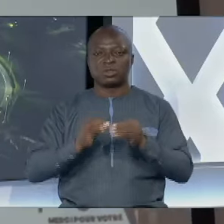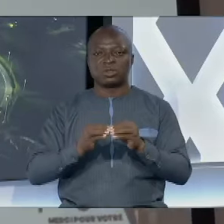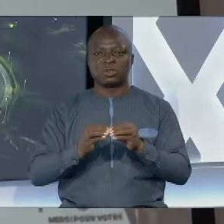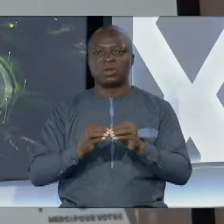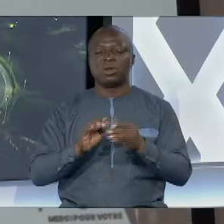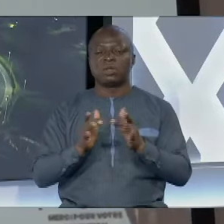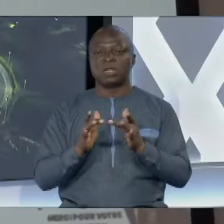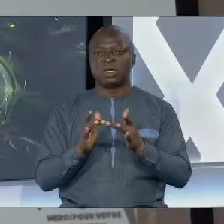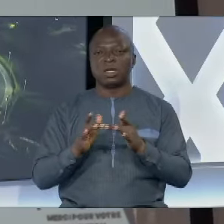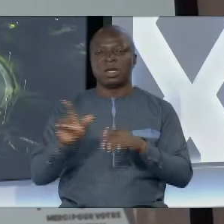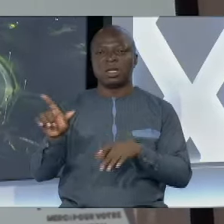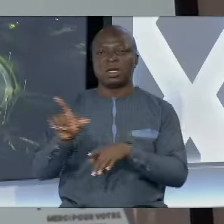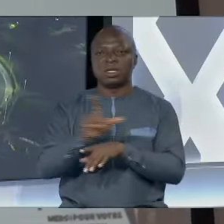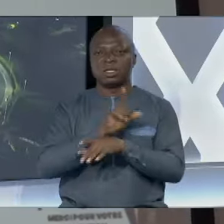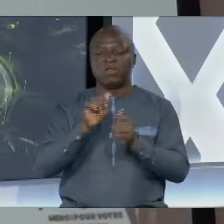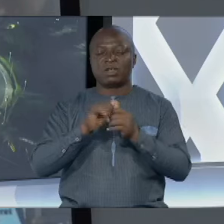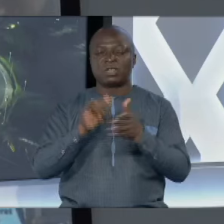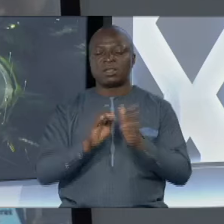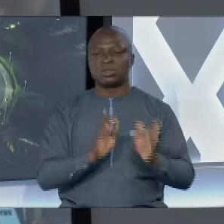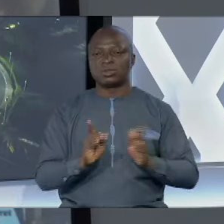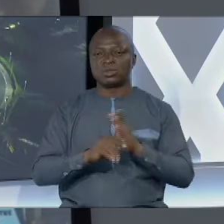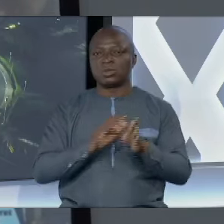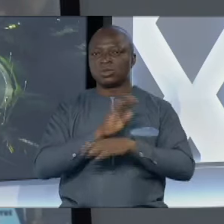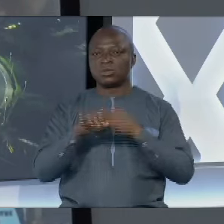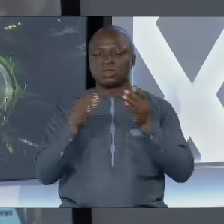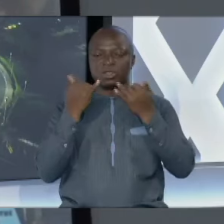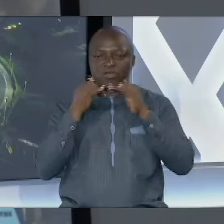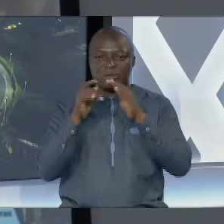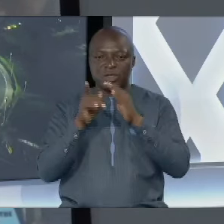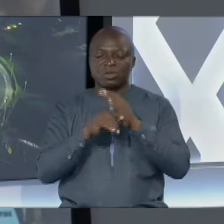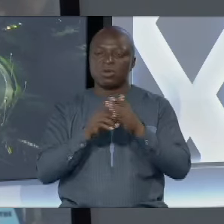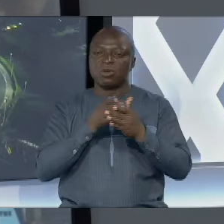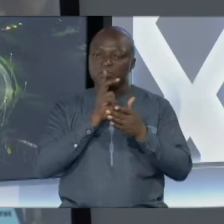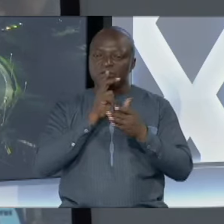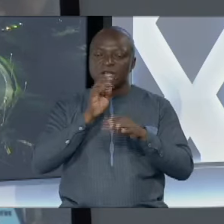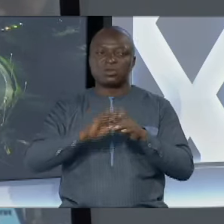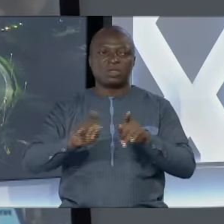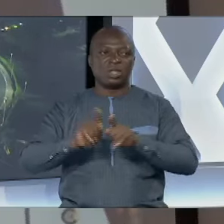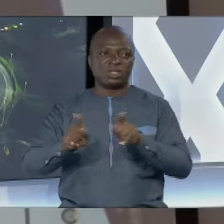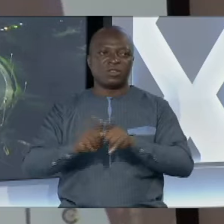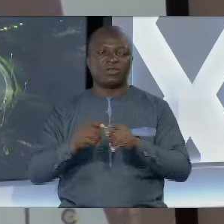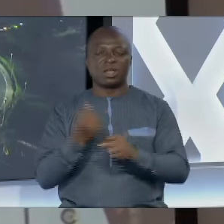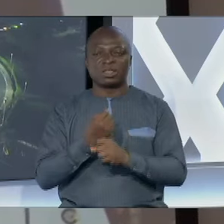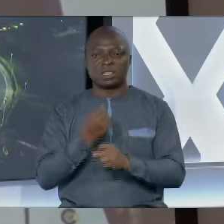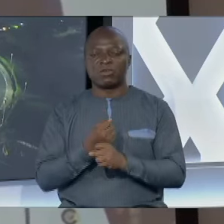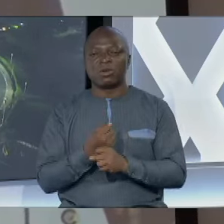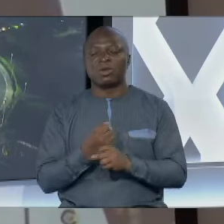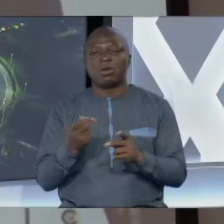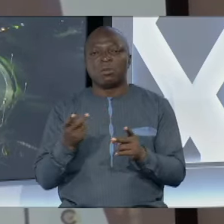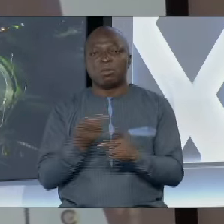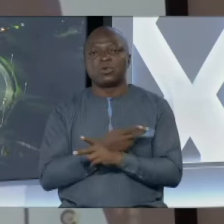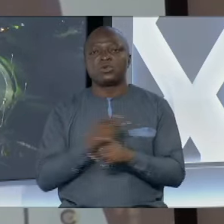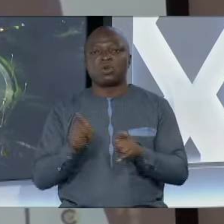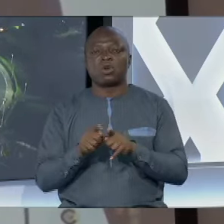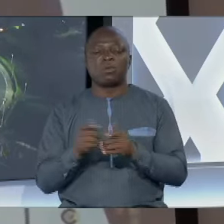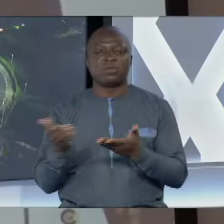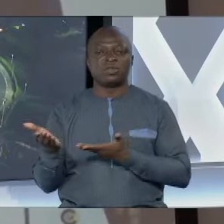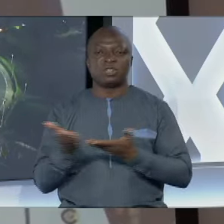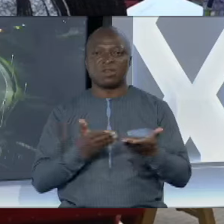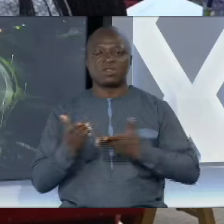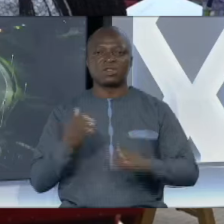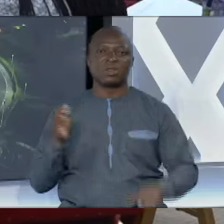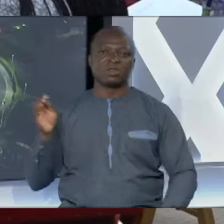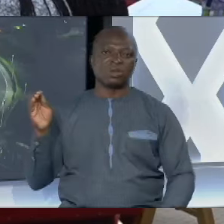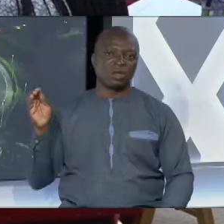des entreprises et des clients des informations vraies sur les différentes offres, produits comme services. Son